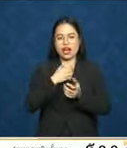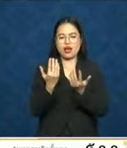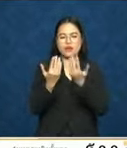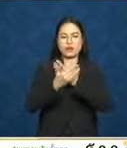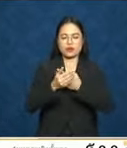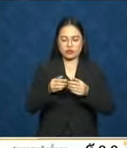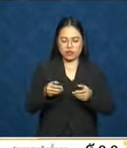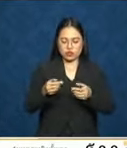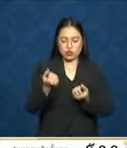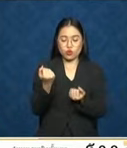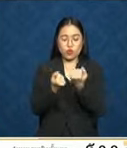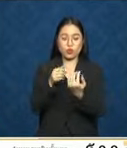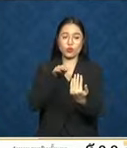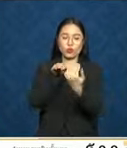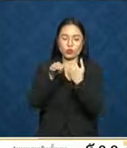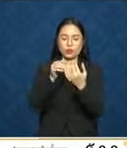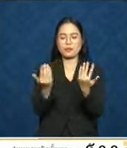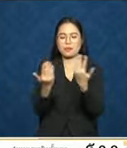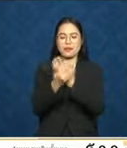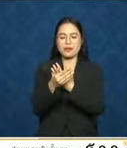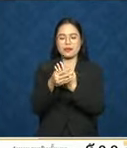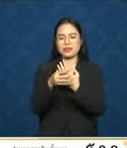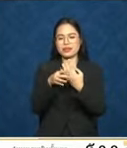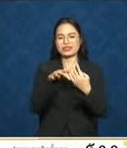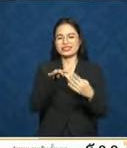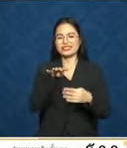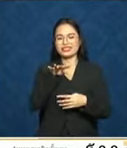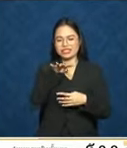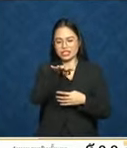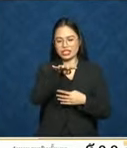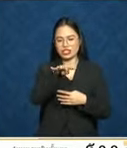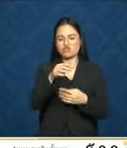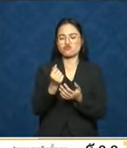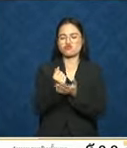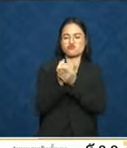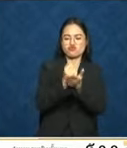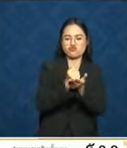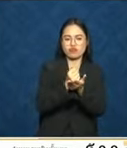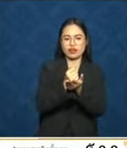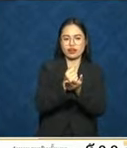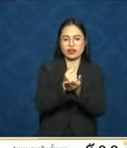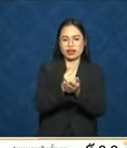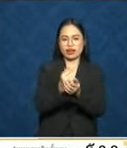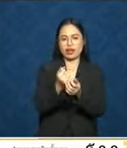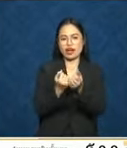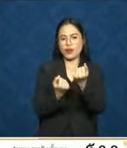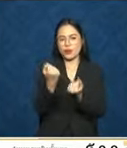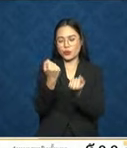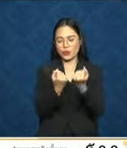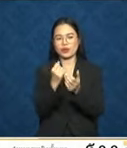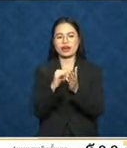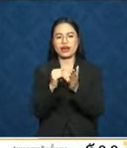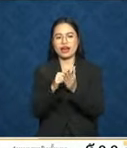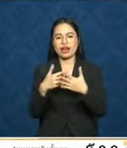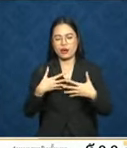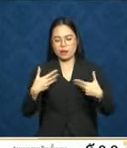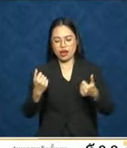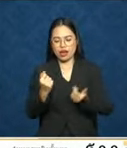ค่ะจาก2ช่องทางเป็น4ช่องทางค่ะเพื่อจะได้เชื่อมโยงโครงข่ายคมนาคมให้สมบูรณ์มากยิ่งขึ้นนะคะอ